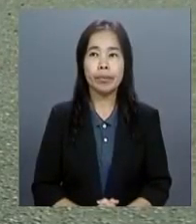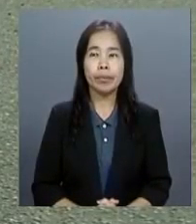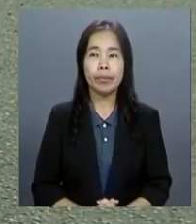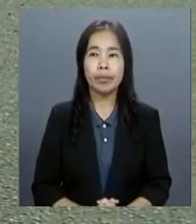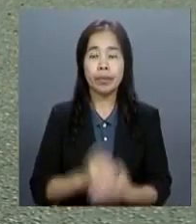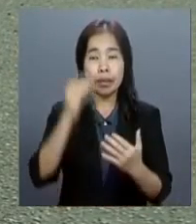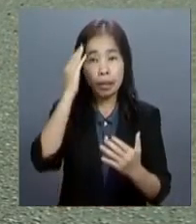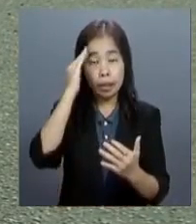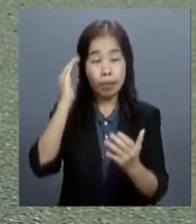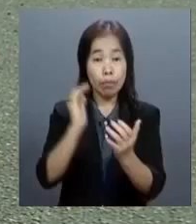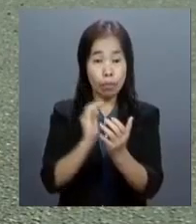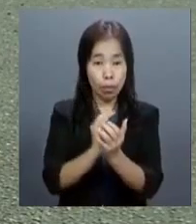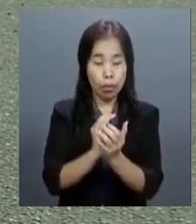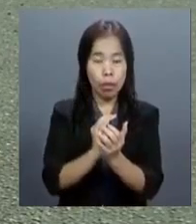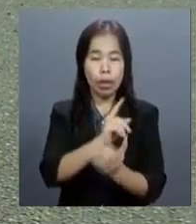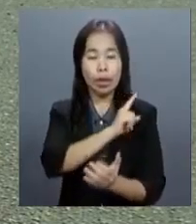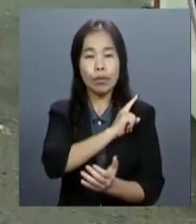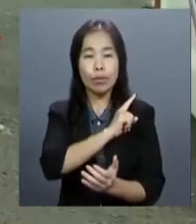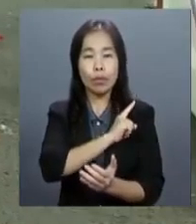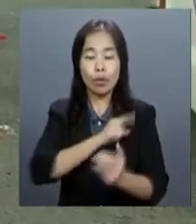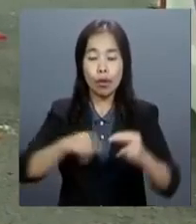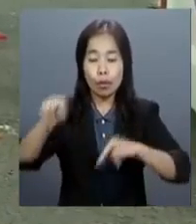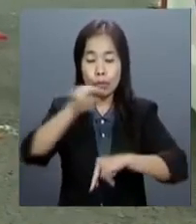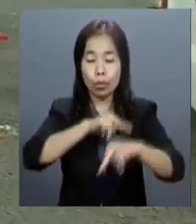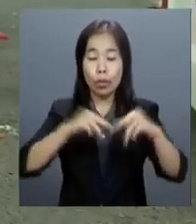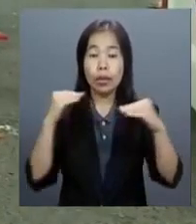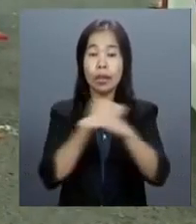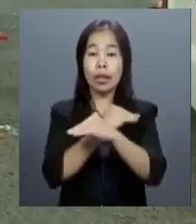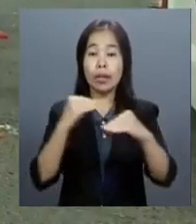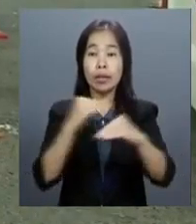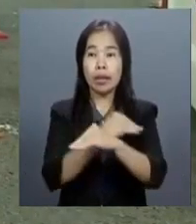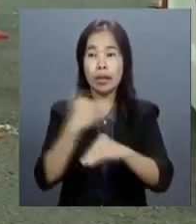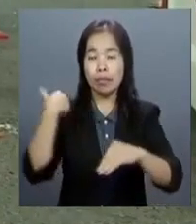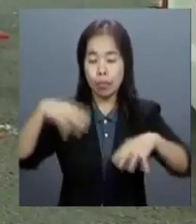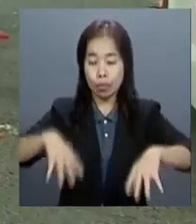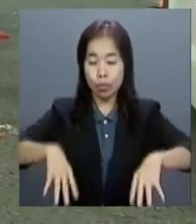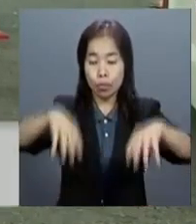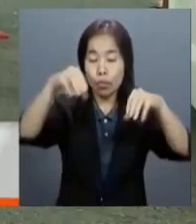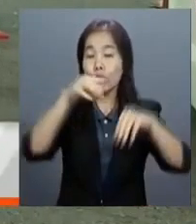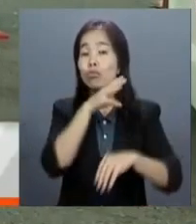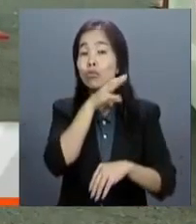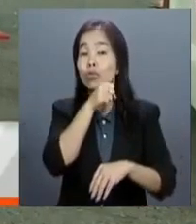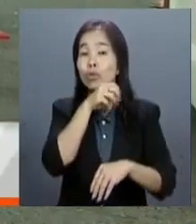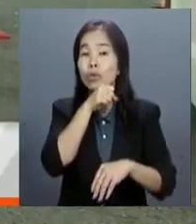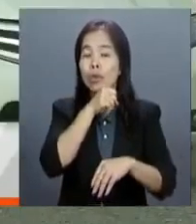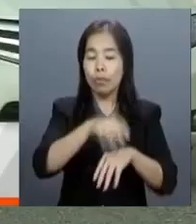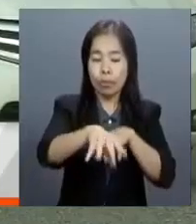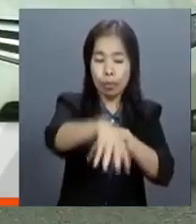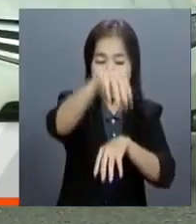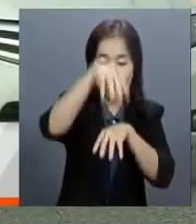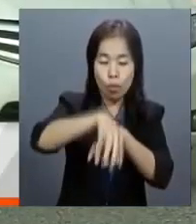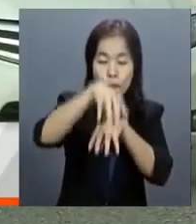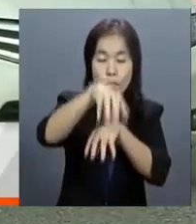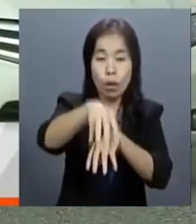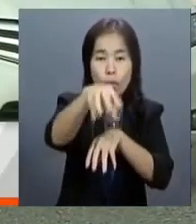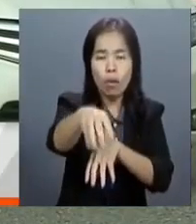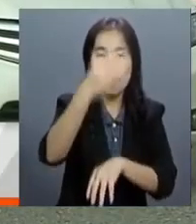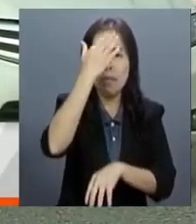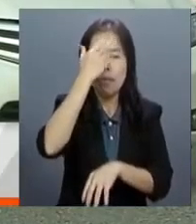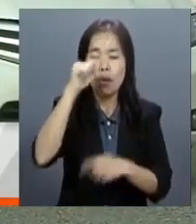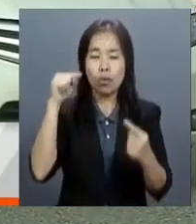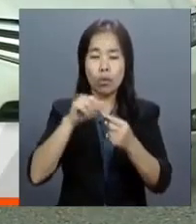ที่ตำรวจกองบังคับการตำรวจทางหลวงเร่งนำกลวยกั้นรถยนต์ห้ามจอดแวะซื้อของตามไหลทางหรือทางเข้าปั๊มน้ำมัน